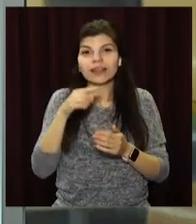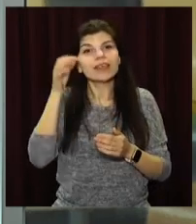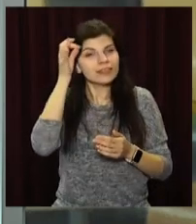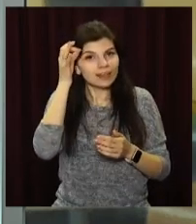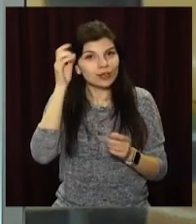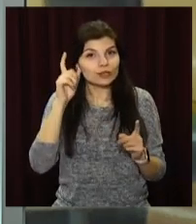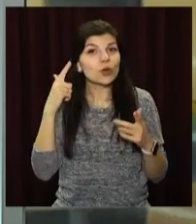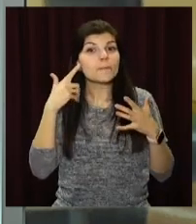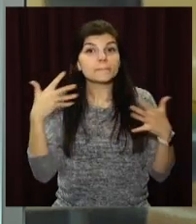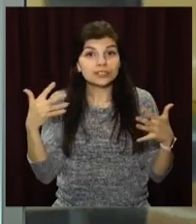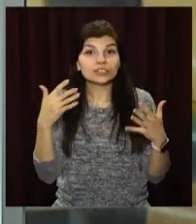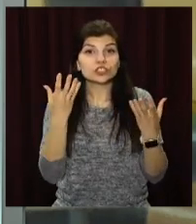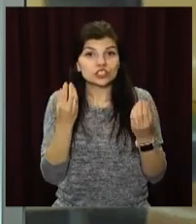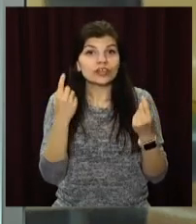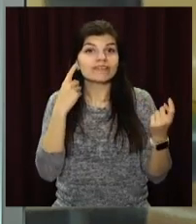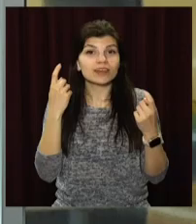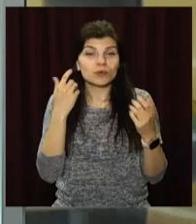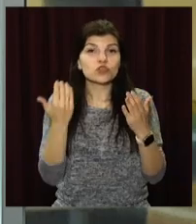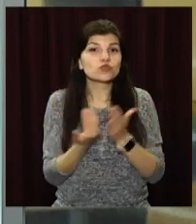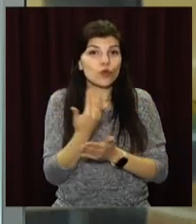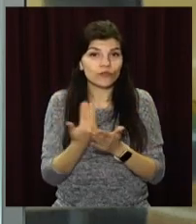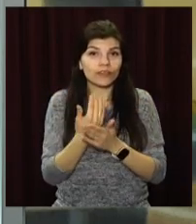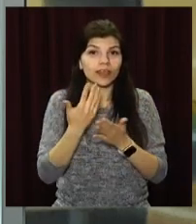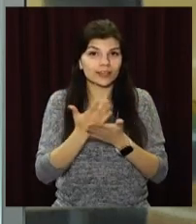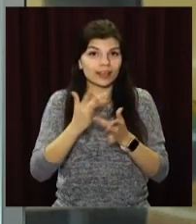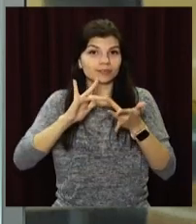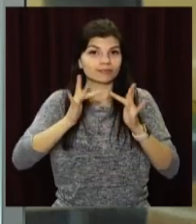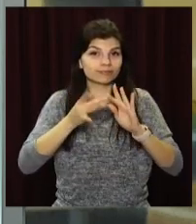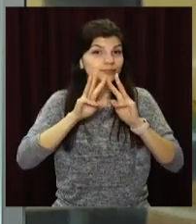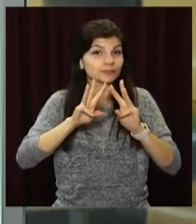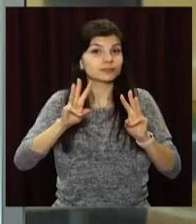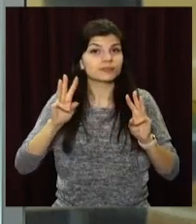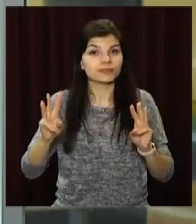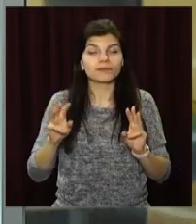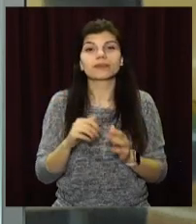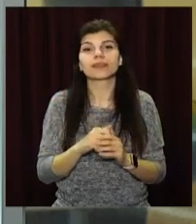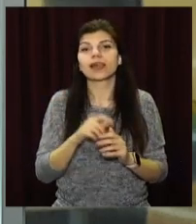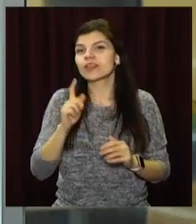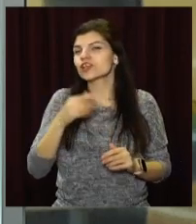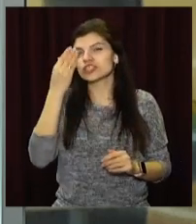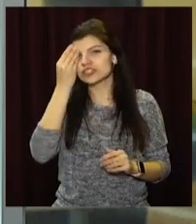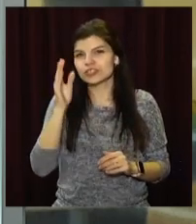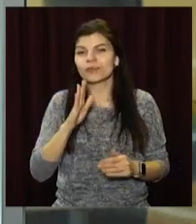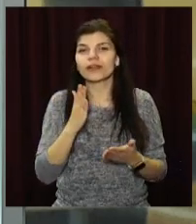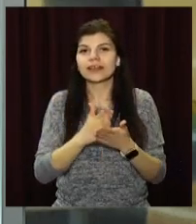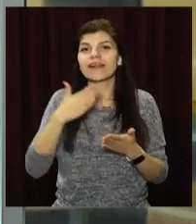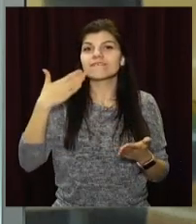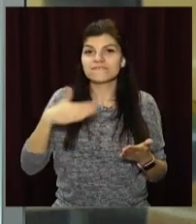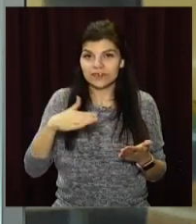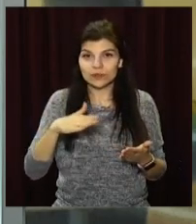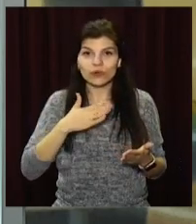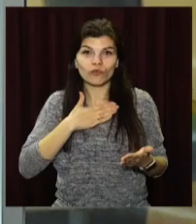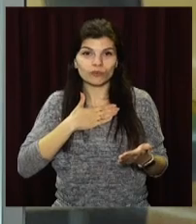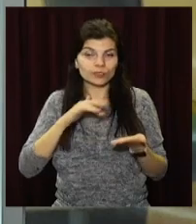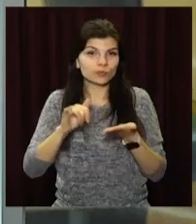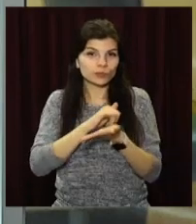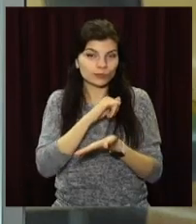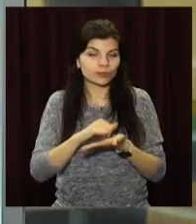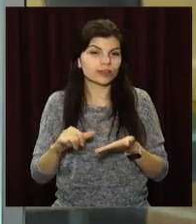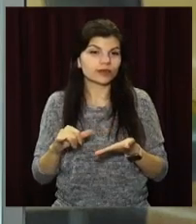більше інформації ви зможете прочитати на нашому сайті opentv.media. Не забувайте і про сюжети в соціальних мережах